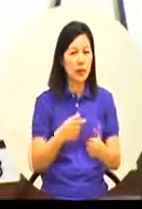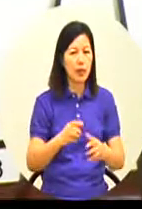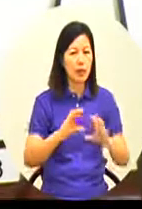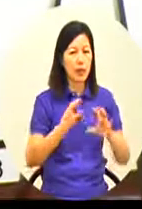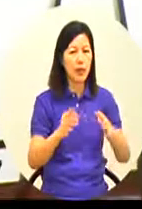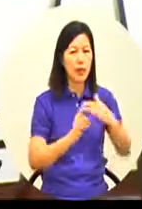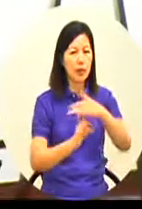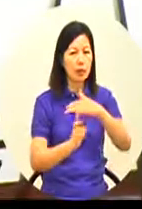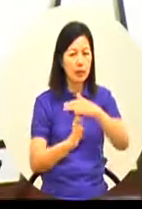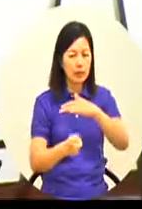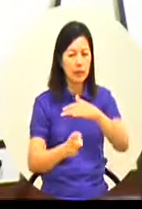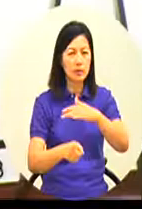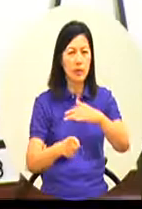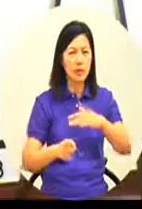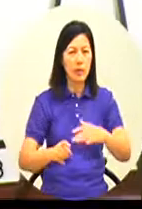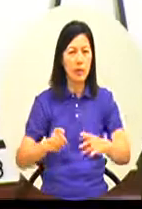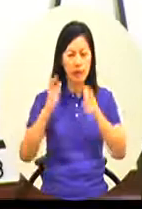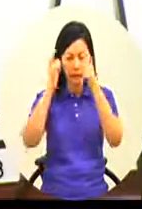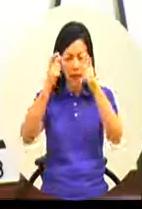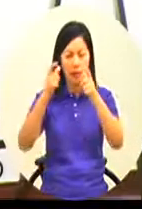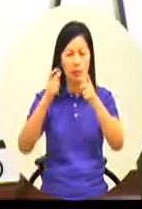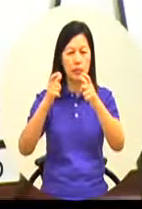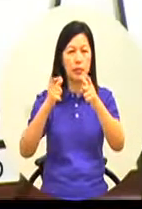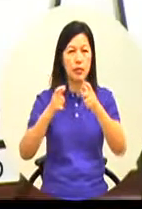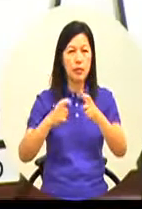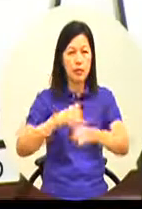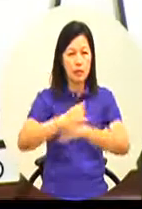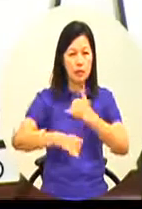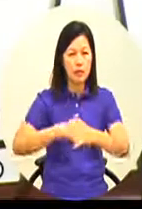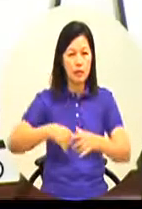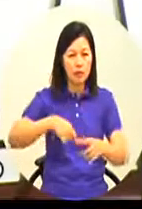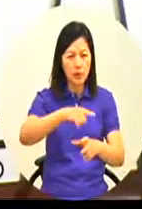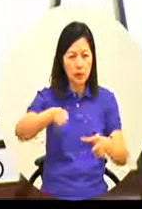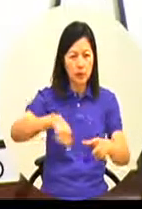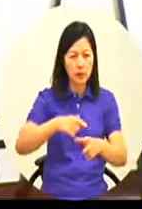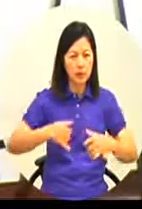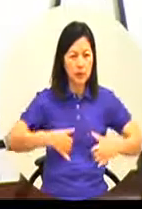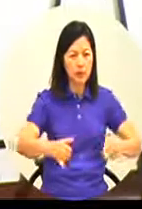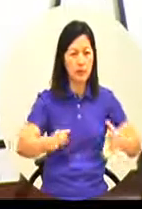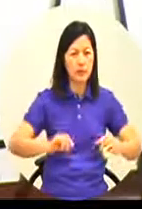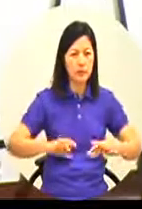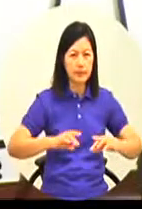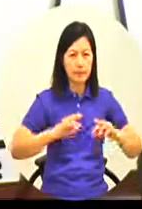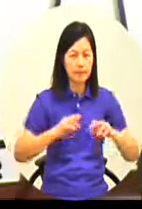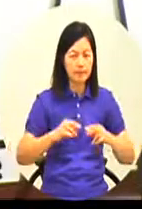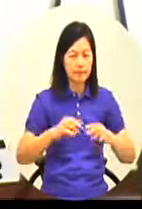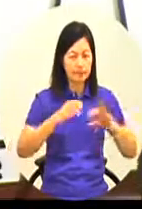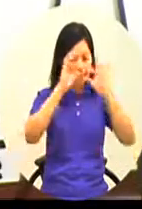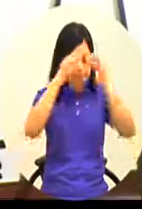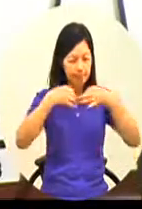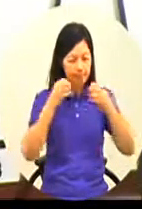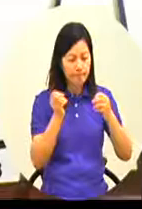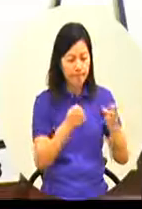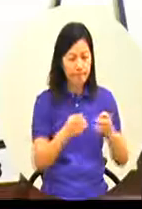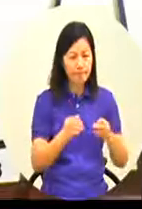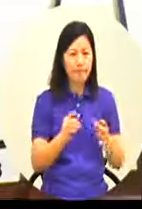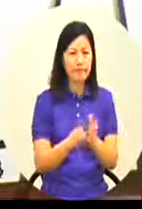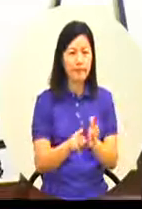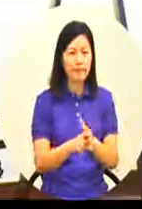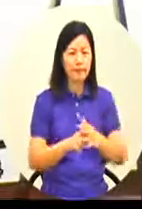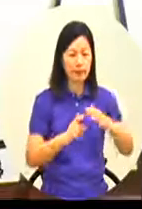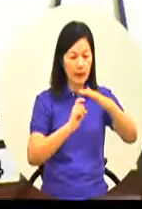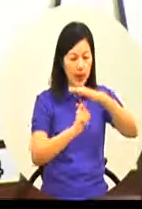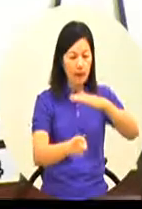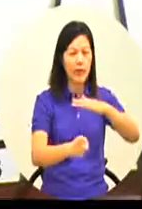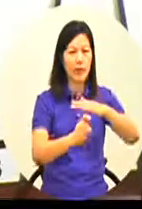高雄都会圈生活高雄生活圈道路的这些检讨的时候，我们把国道十号它这个文字路